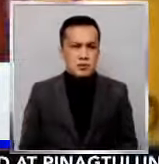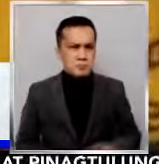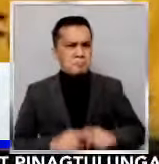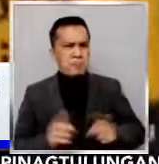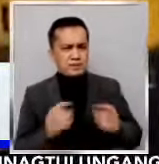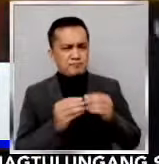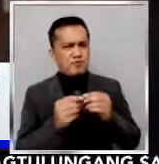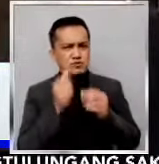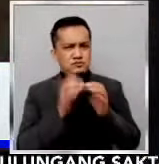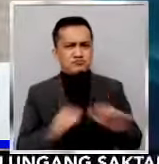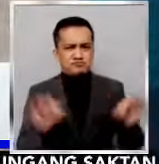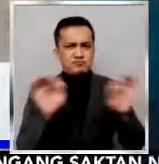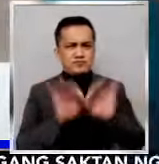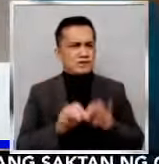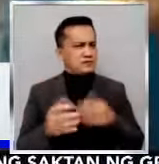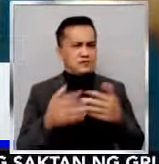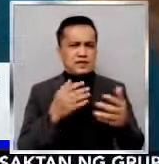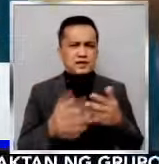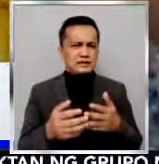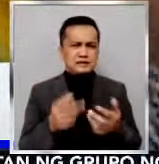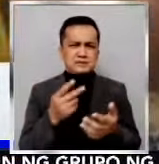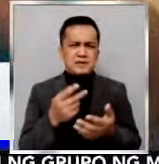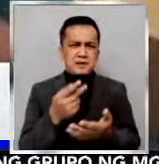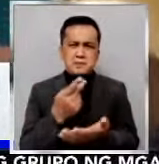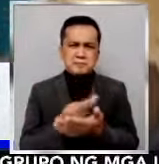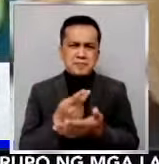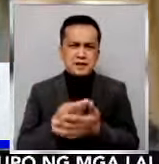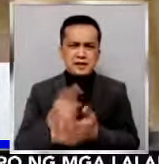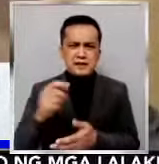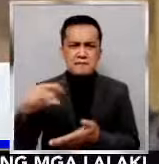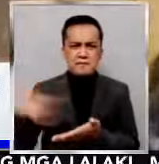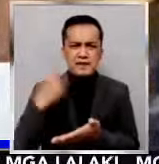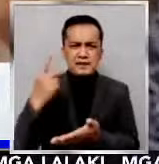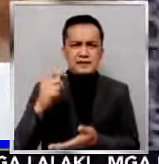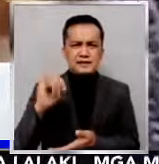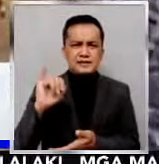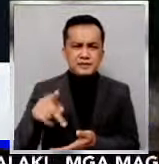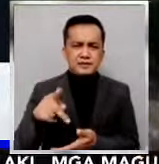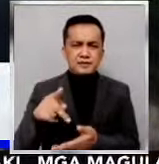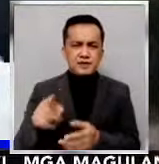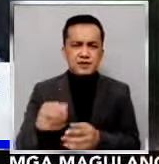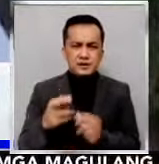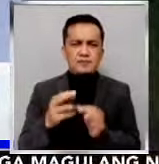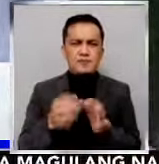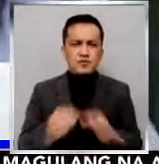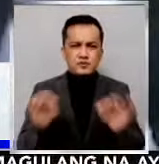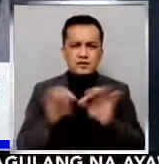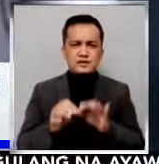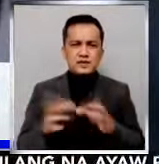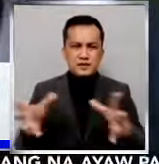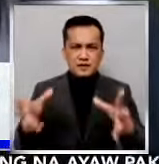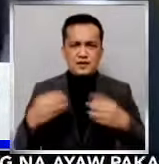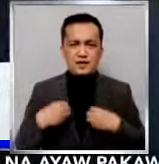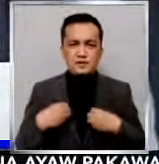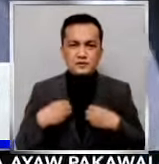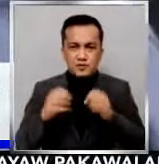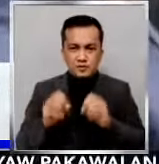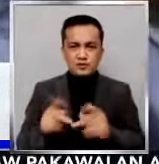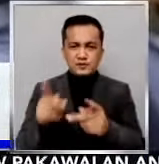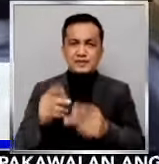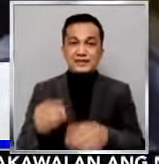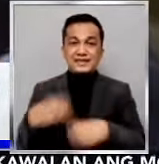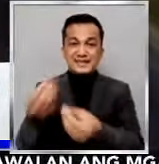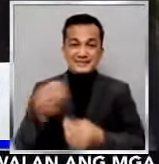anumang halaga ng tip, ang pinakamahalagang napala niya ay ang pagkakataong makapagpasaya ng kapwa,